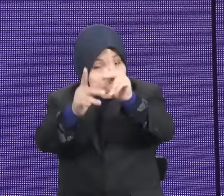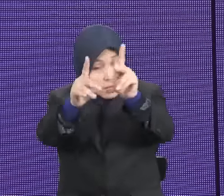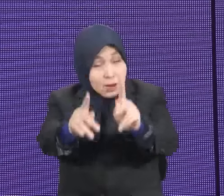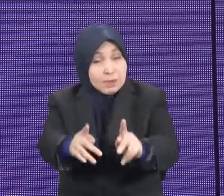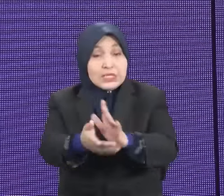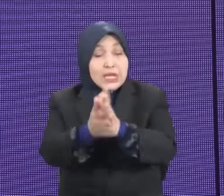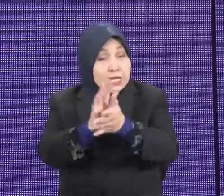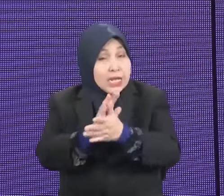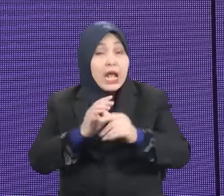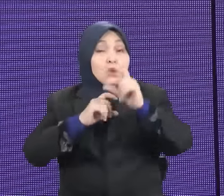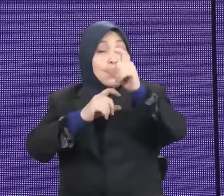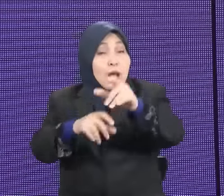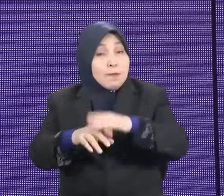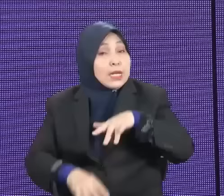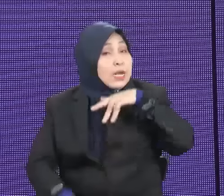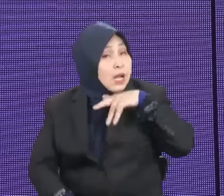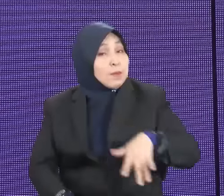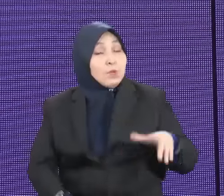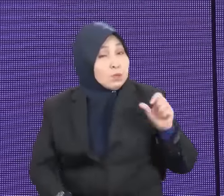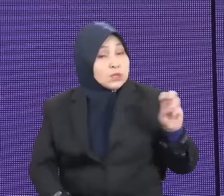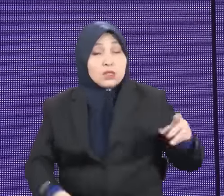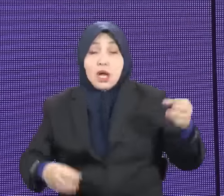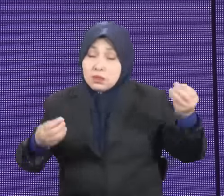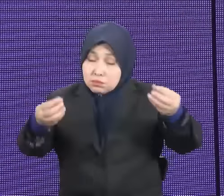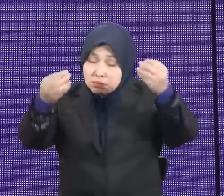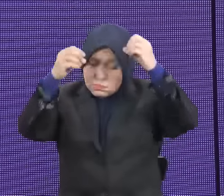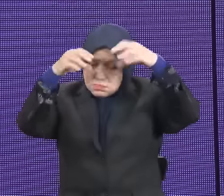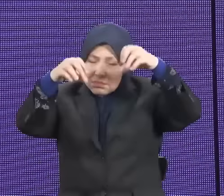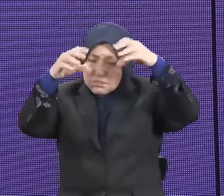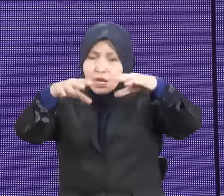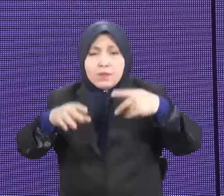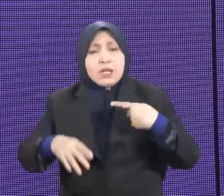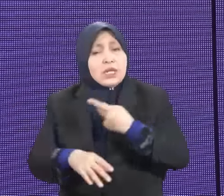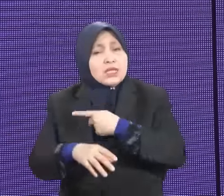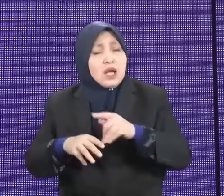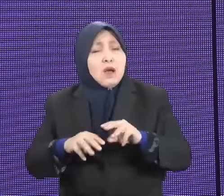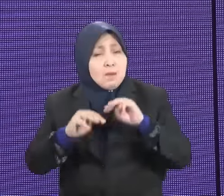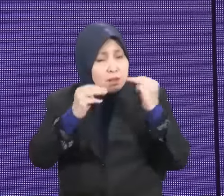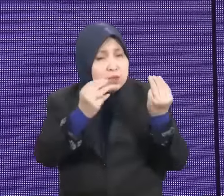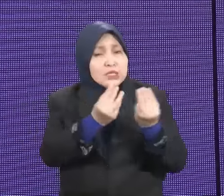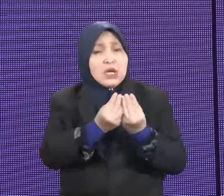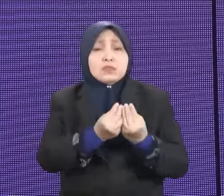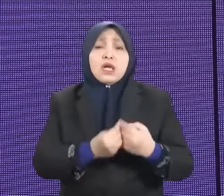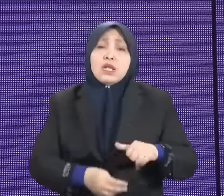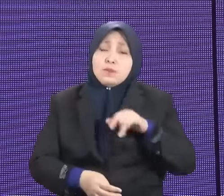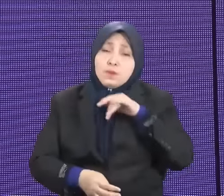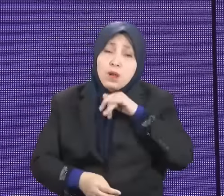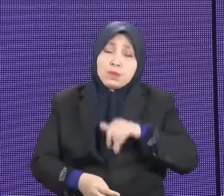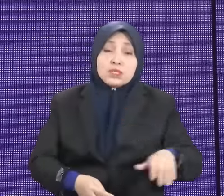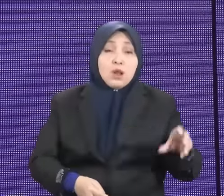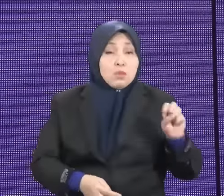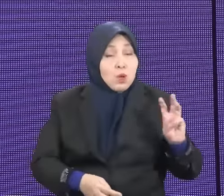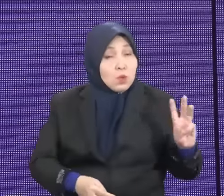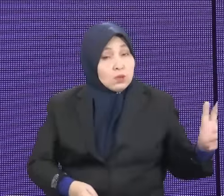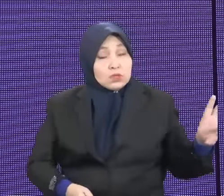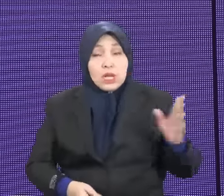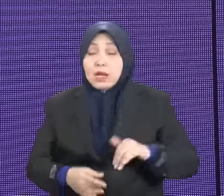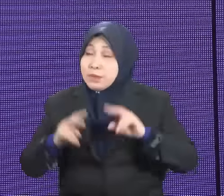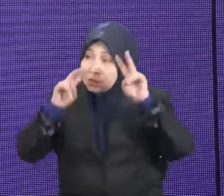nabi dan ionnya melimpah kepada kita sebagai umat Nabi Muhammad Shallallahu Alaihi Wasallam membawa kepada resolusi kita pada hari ini kita saksikan